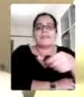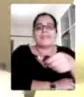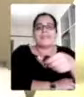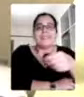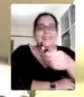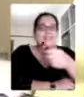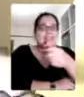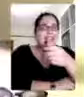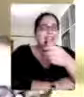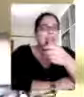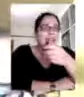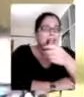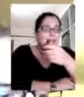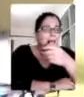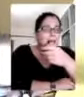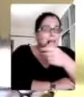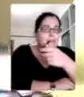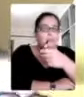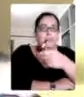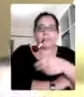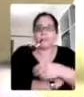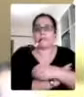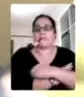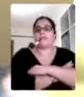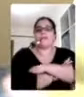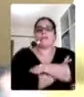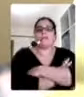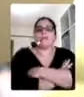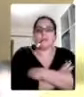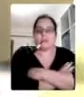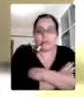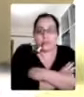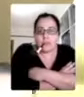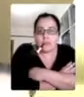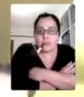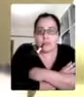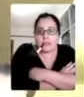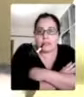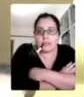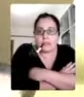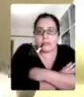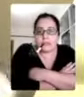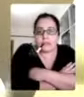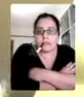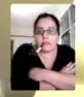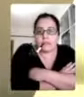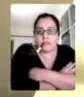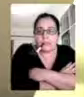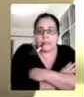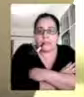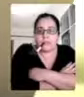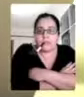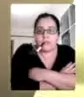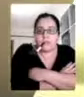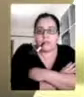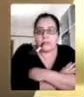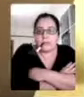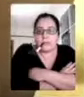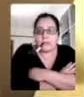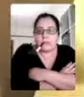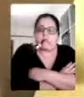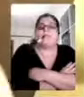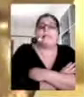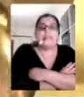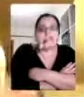her zaman sizinle de. Ben hep uzun zamandır hep anlat şeyi göstereceğim. Mason jar denen şeyi.